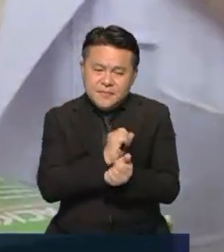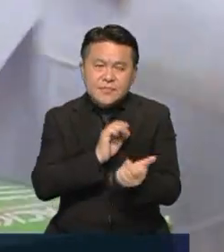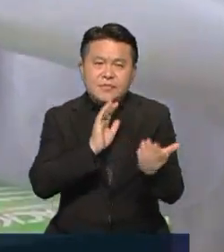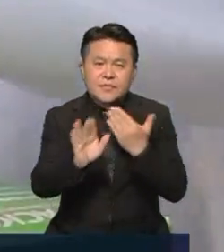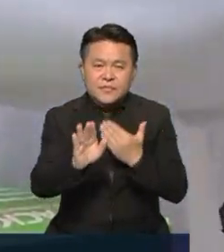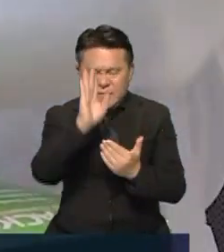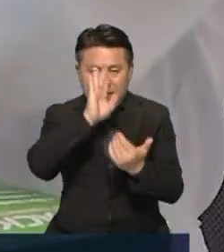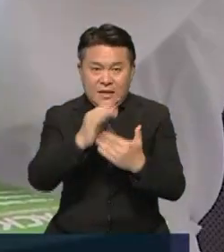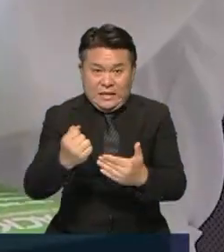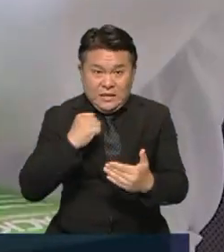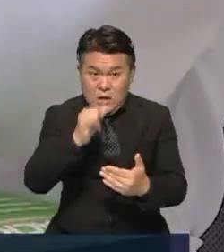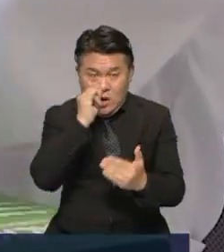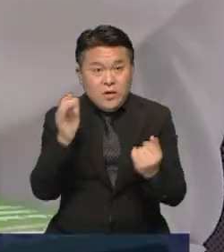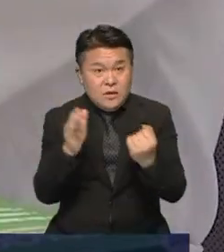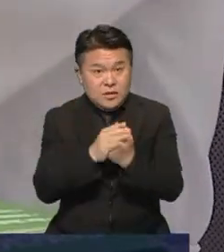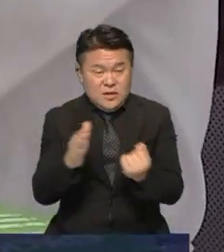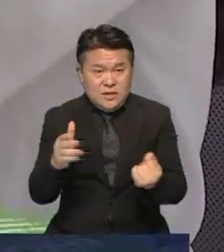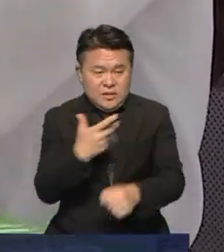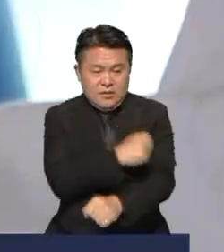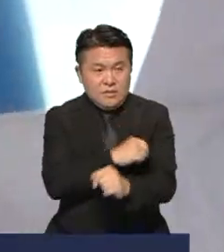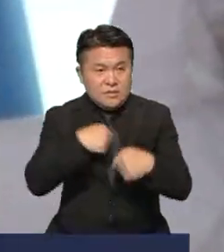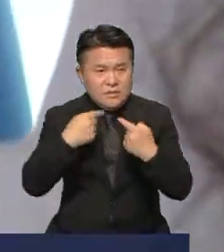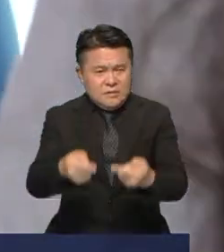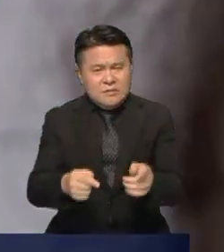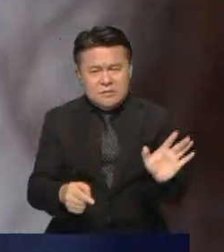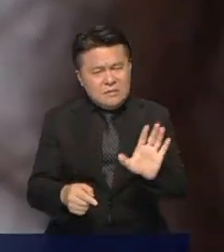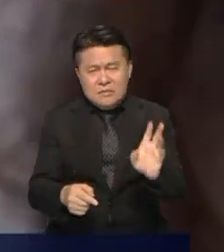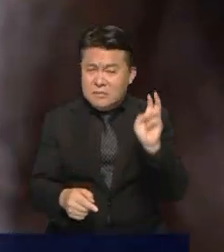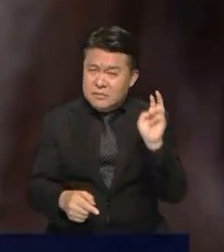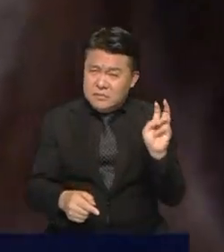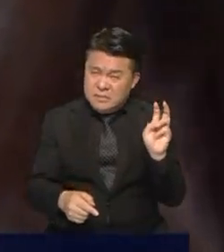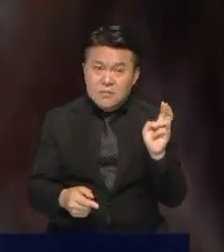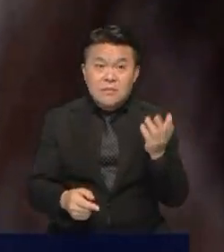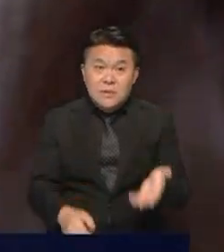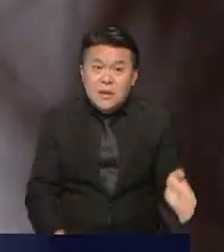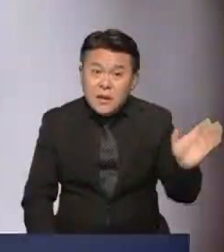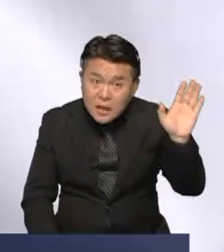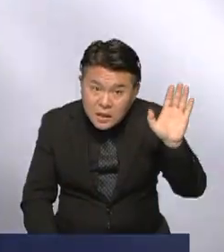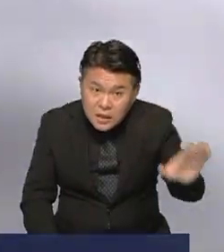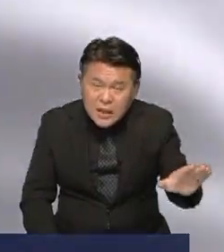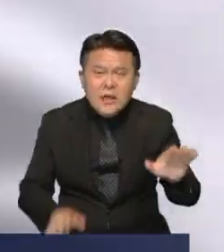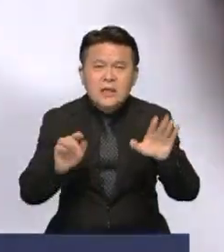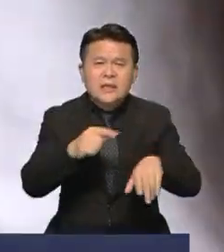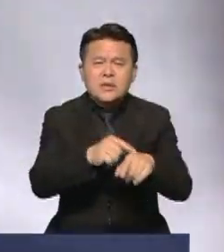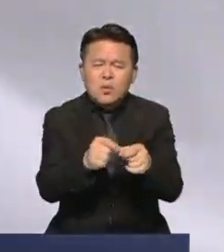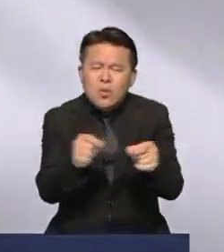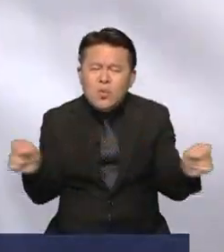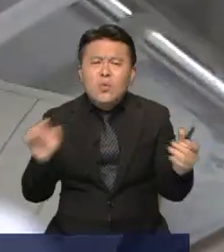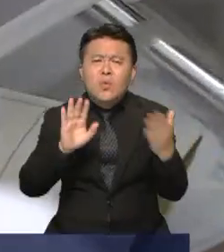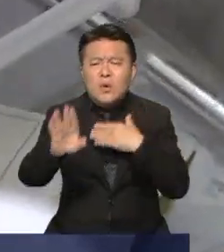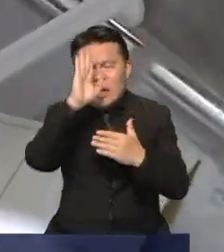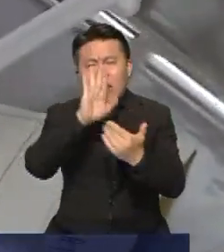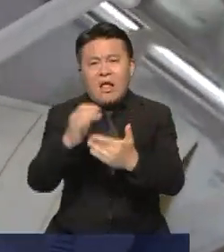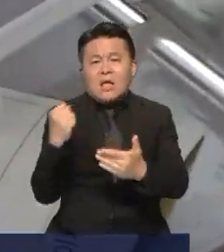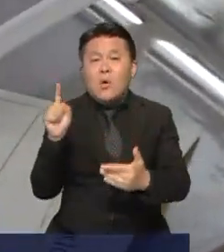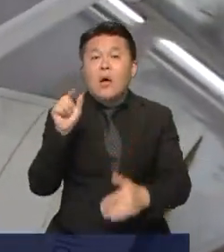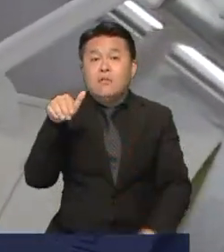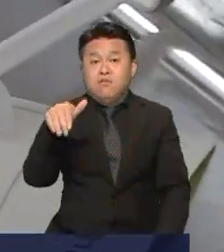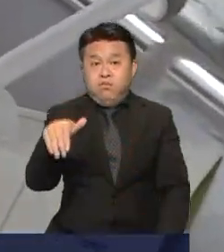획득했다고 판단해 접종률이 낮은 것으로 보인다고 봤습니다. 하지만 시간 경과에 따라 면역이 감소하는